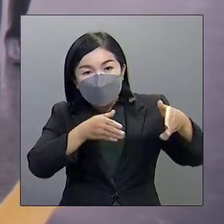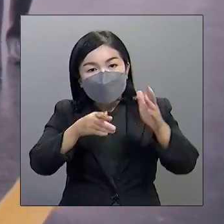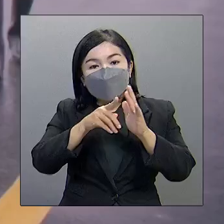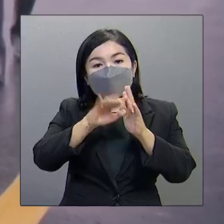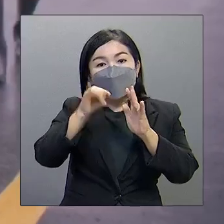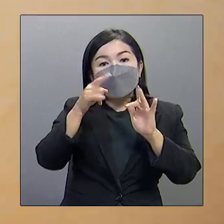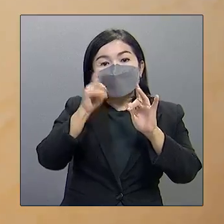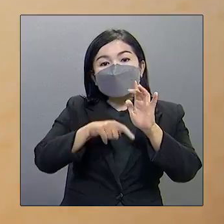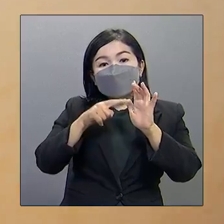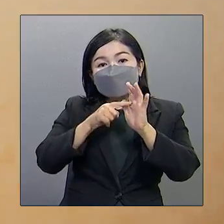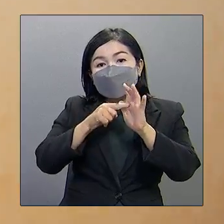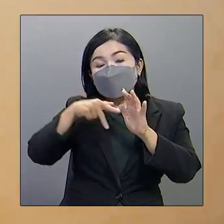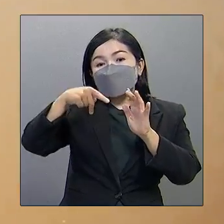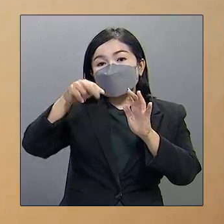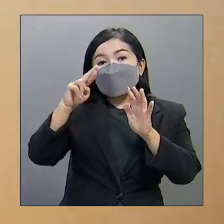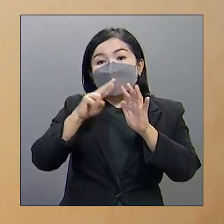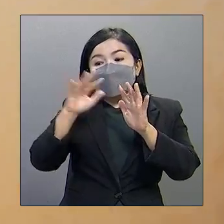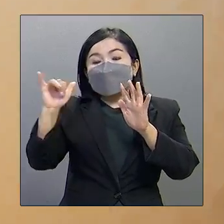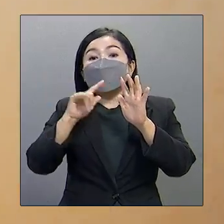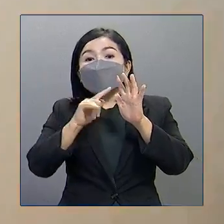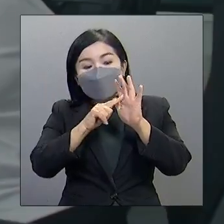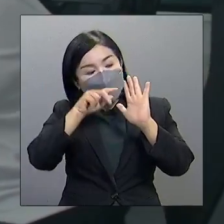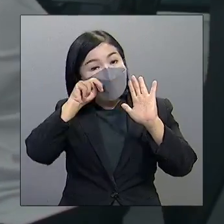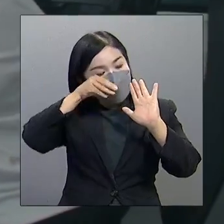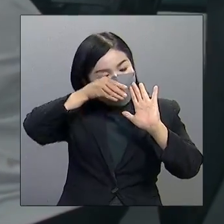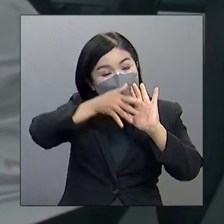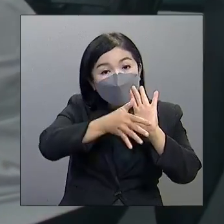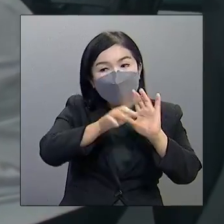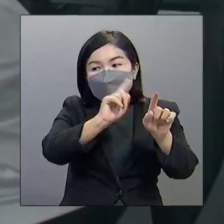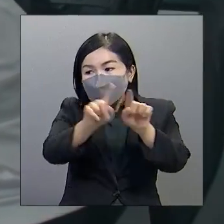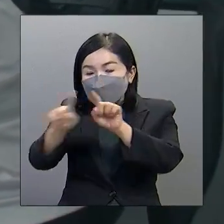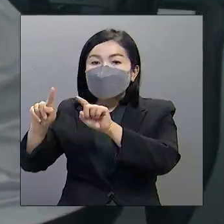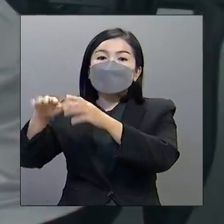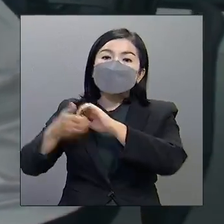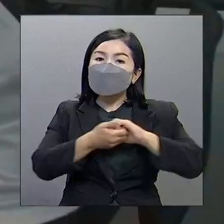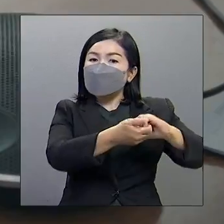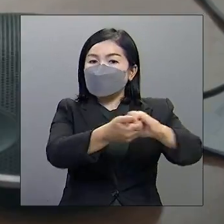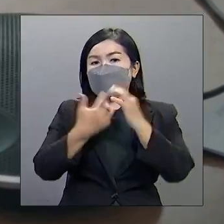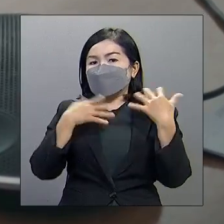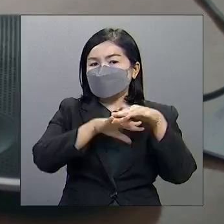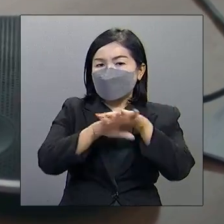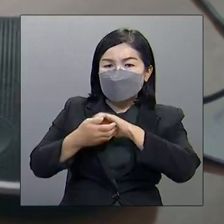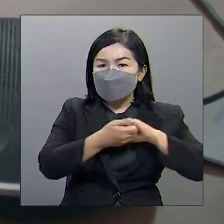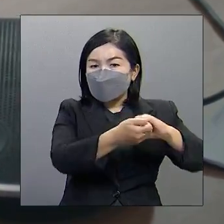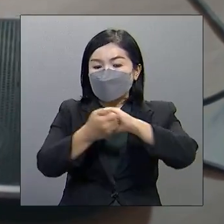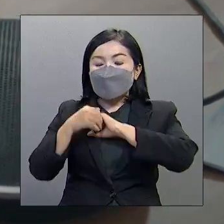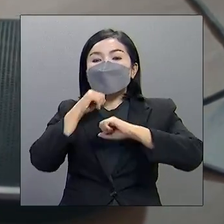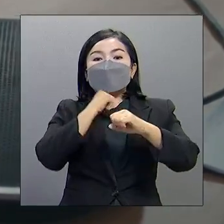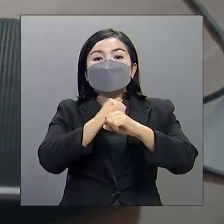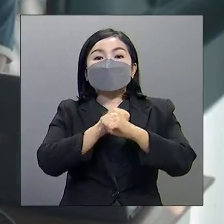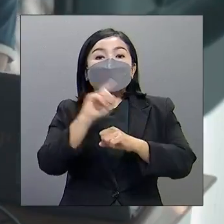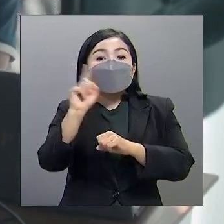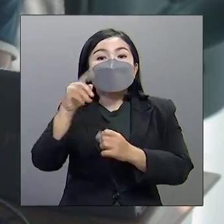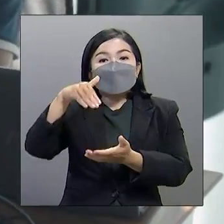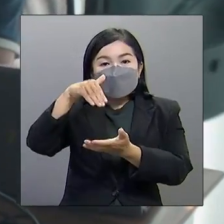ดาห์ที่ผ่านมาหน่วยงานด้านการจัดการน้ำทั้งหลายต้องทำงานร่วมกันแบบบูรณาการภายใต้การนำของศูนย์บริหารจัด